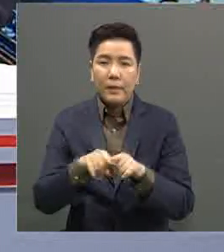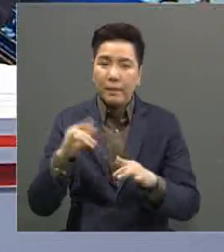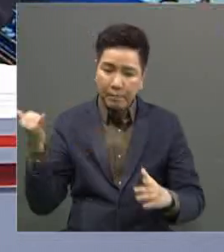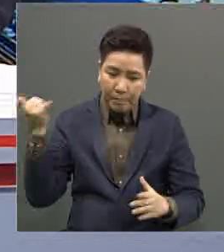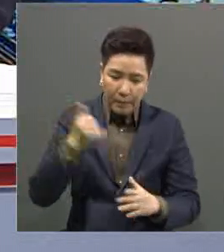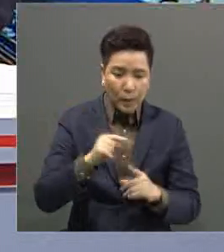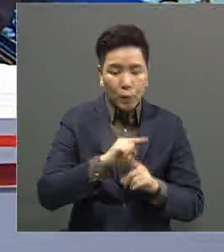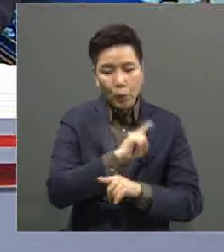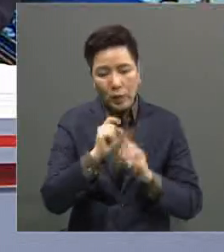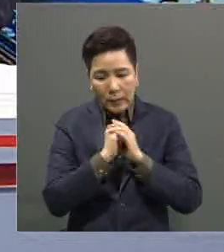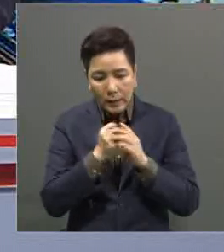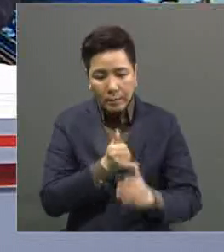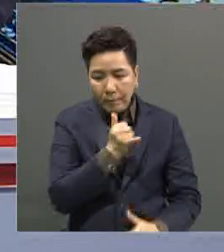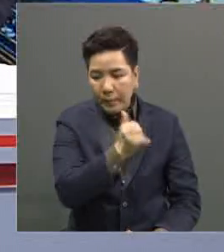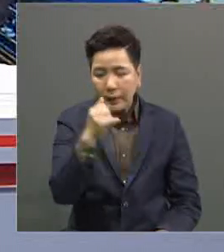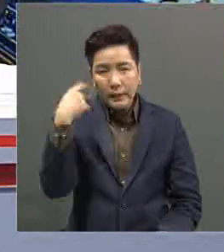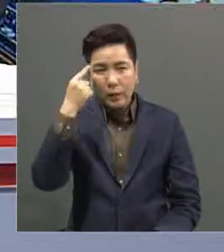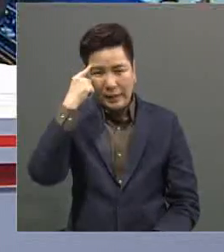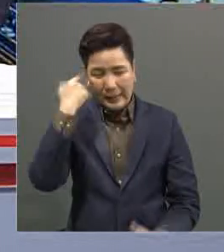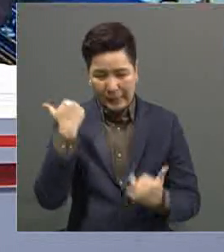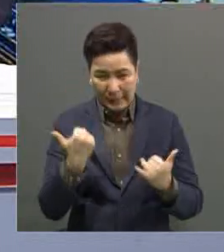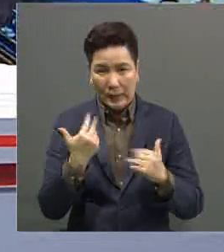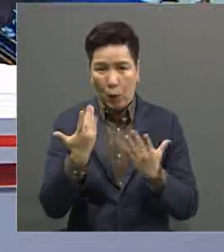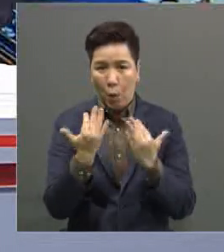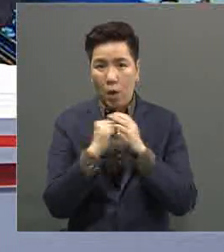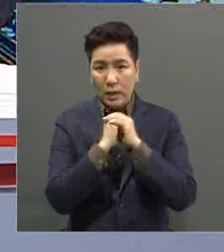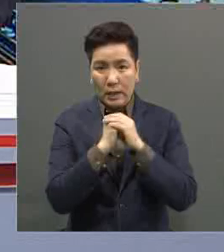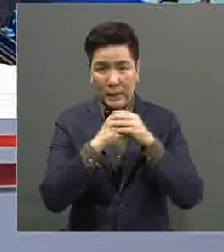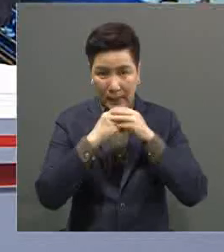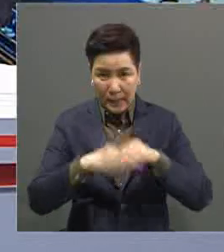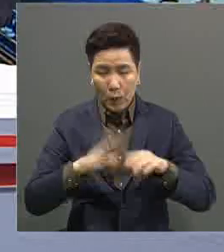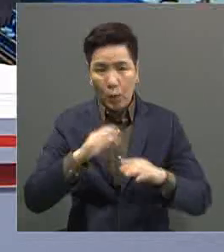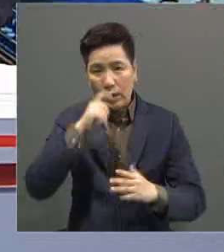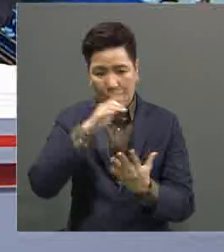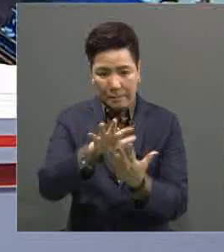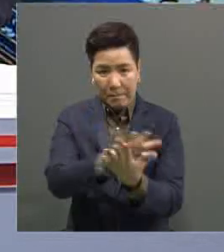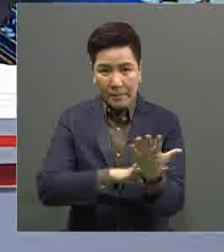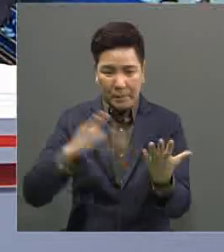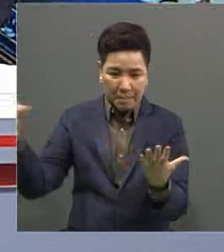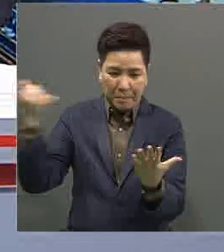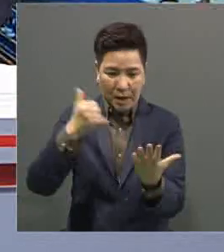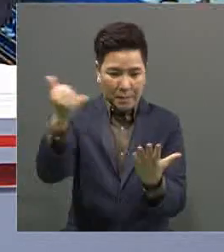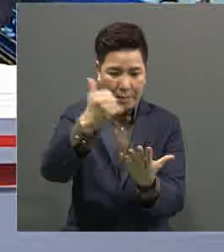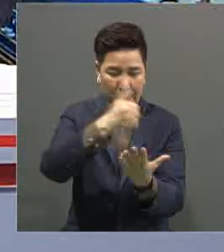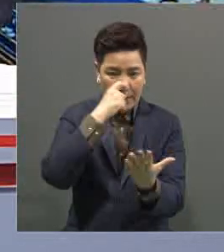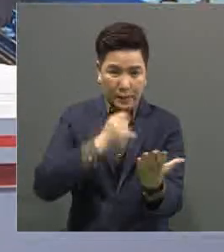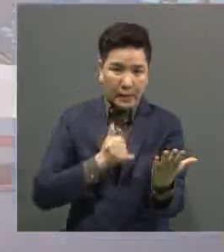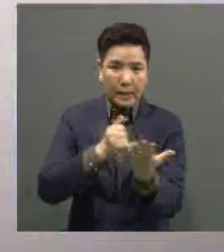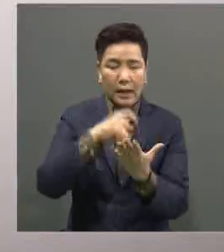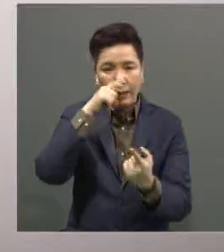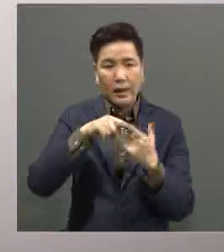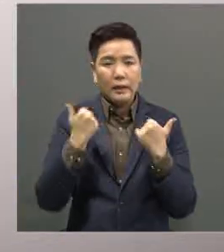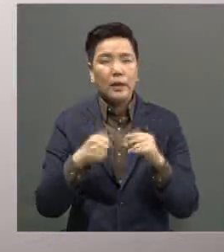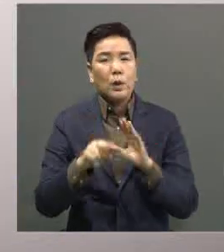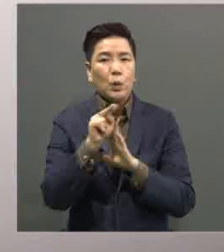ที่ยวในช่วงเทศกาลแบบนี้แหละฮะก็มีการคาดการณ์ว่าเดี๋ยวพอช่วงตรุษจีนเนี่ยนักท่องเที่ยวจะเข้าไทยเนี่ยมากขึ้นเพราะว่าได้อานิสงส์จากนโ